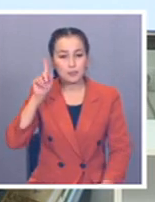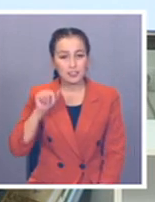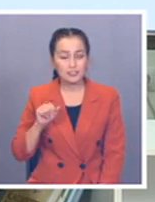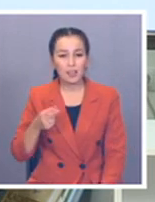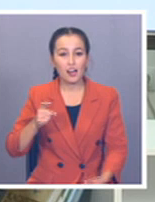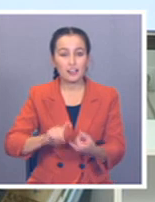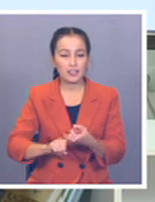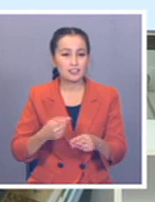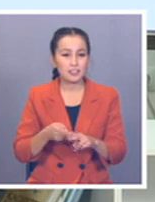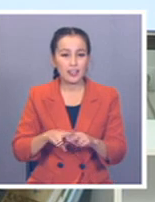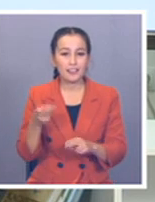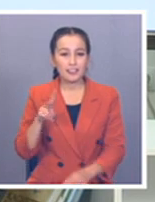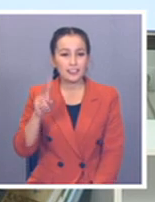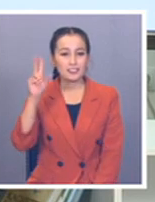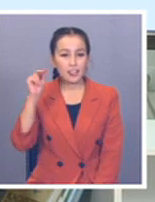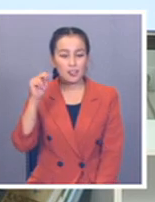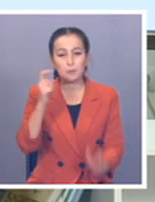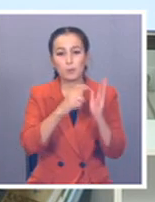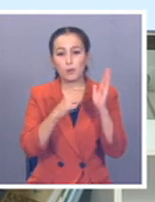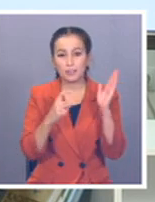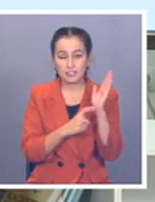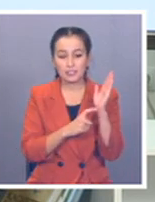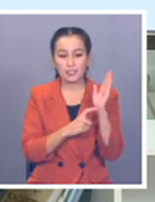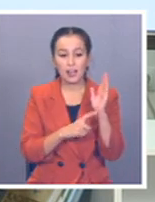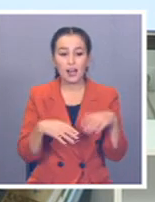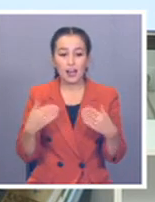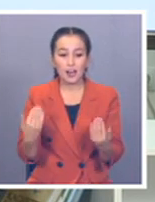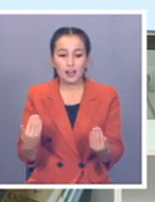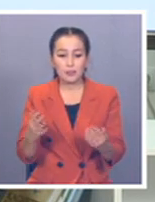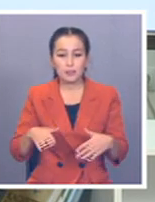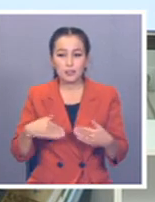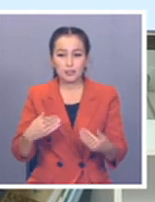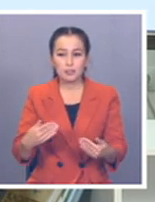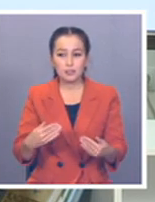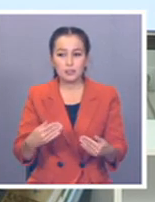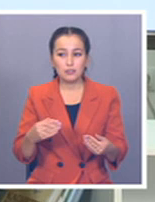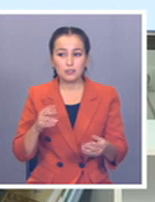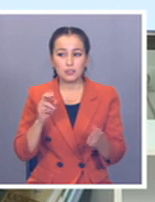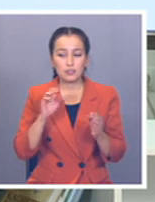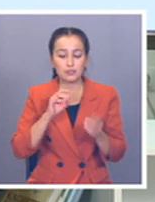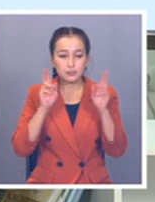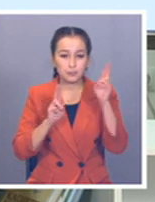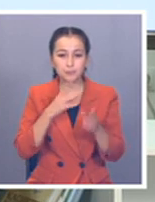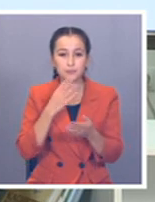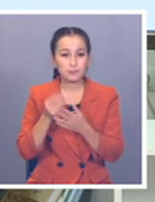дегеніміз екі санның бөліндісі. Ал енді берілген өрнектердің ішінен қатынастарды тауып